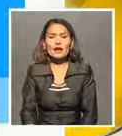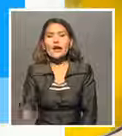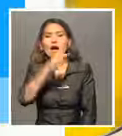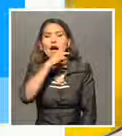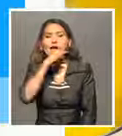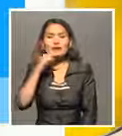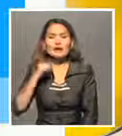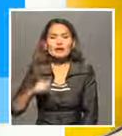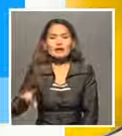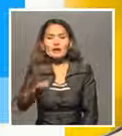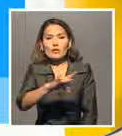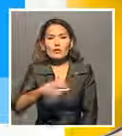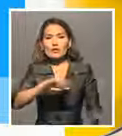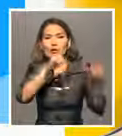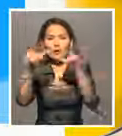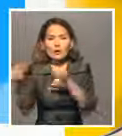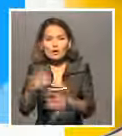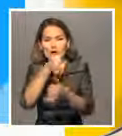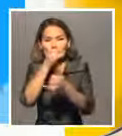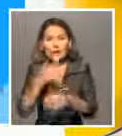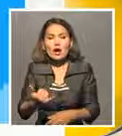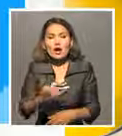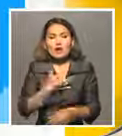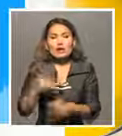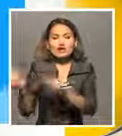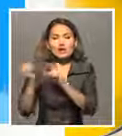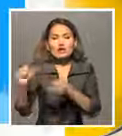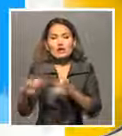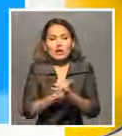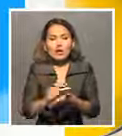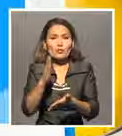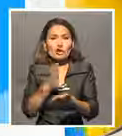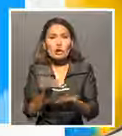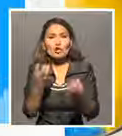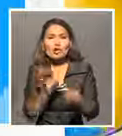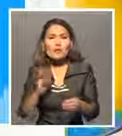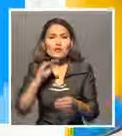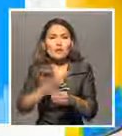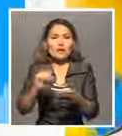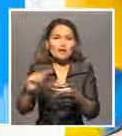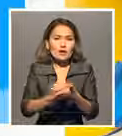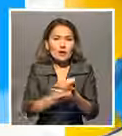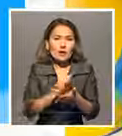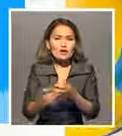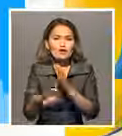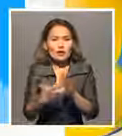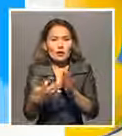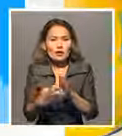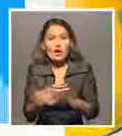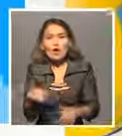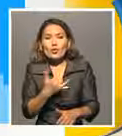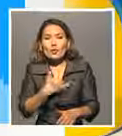Ресейдің аумағына кіргізбей қойды. Шекара қызметкерлеріне барлық құжаттарымызды көрсеттік, бірақ тағы бір фитосертификатты сұрап отыр. Біз бұған